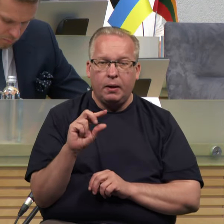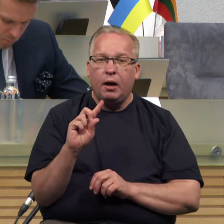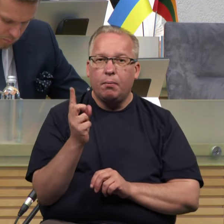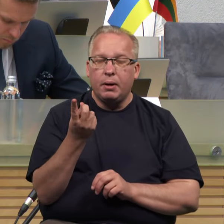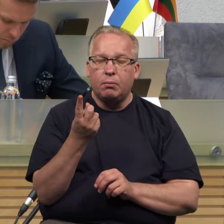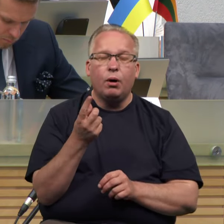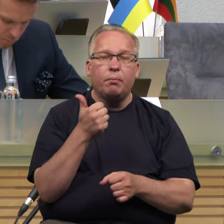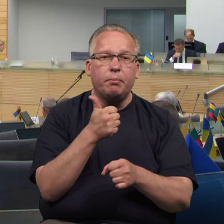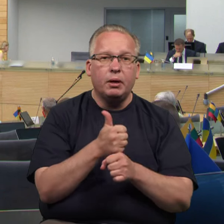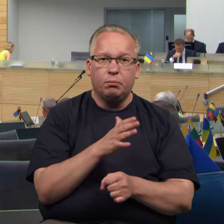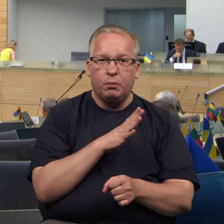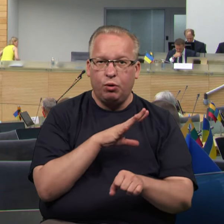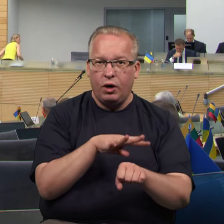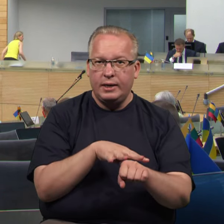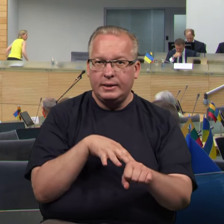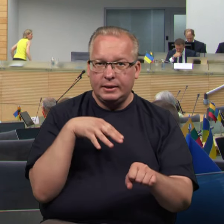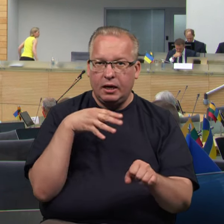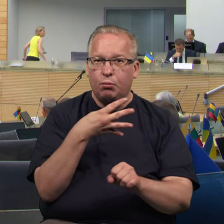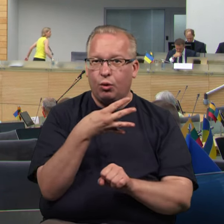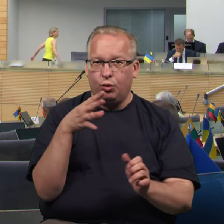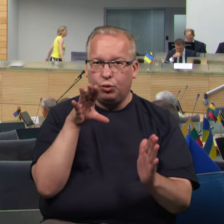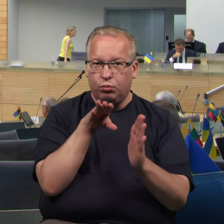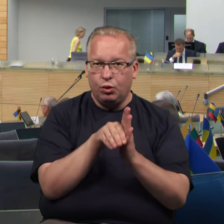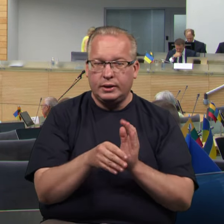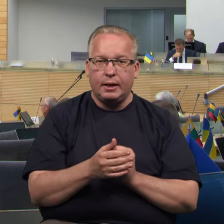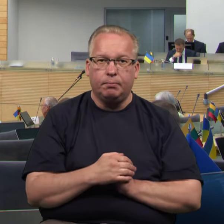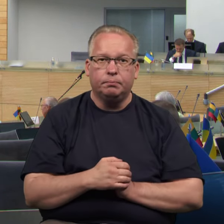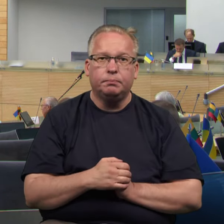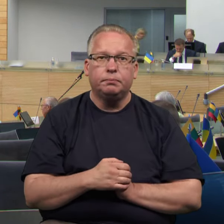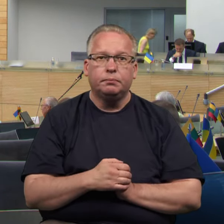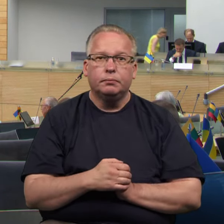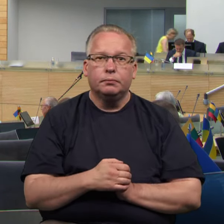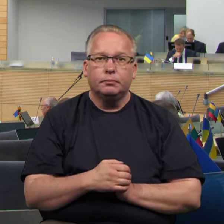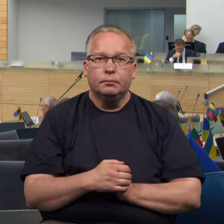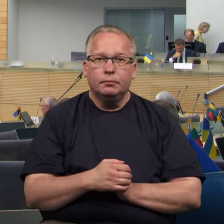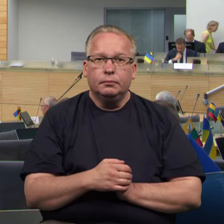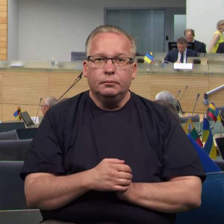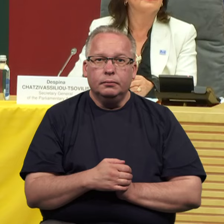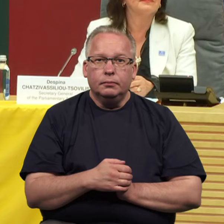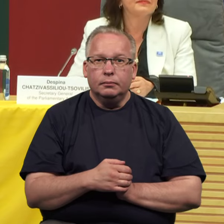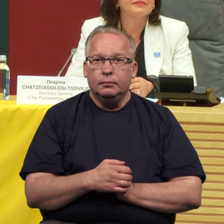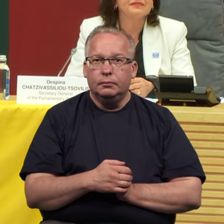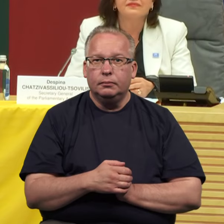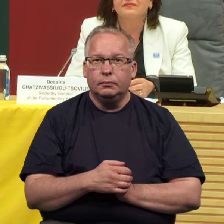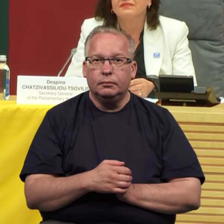pirmininkavimo renginys Seimo rūmose. We are meeting here in Vilnius today.